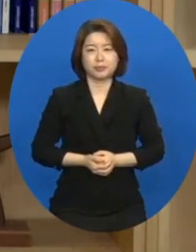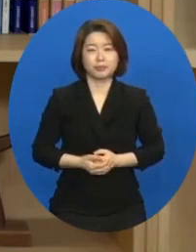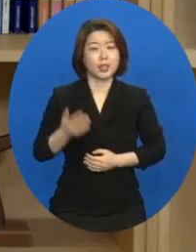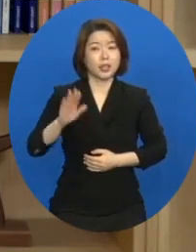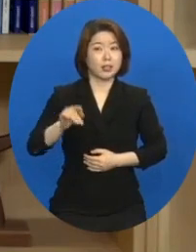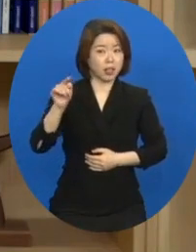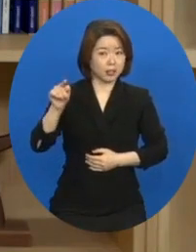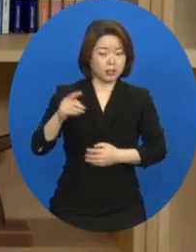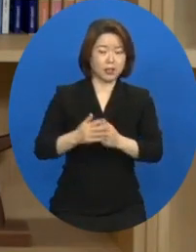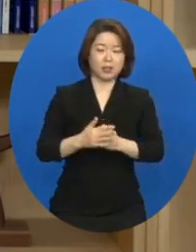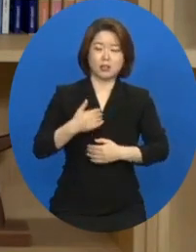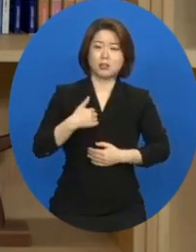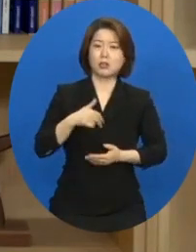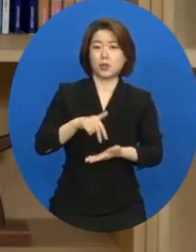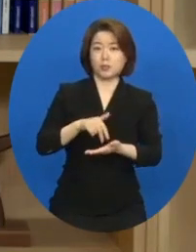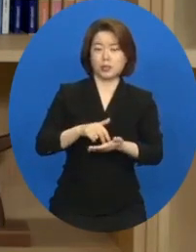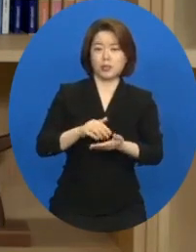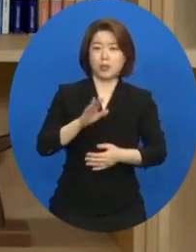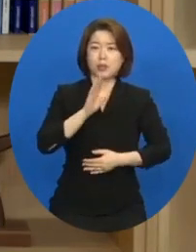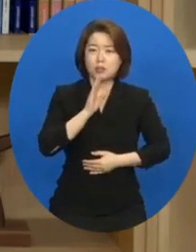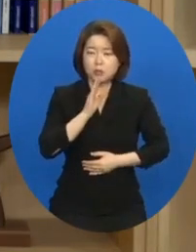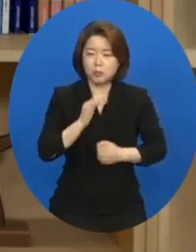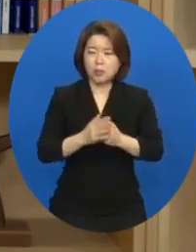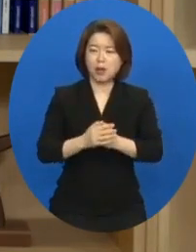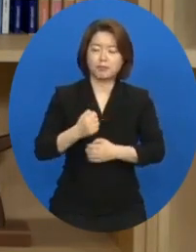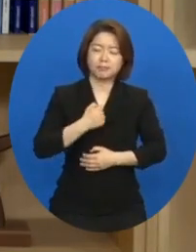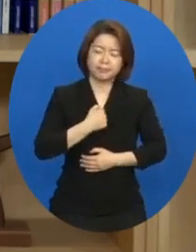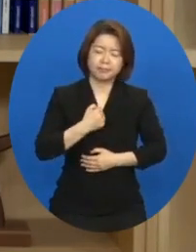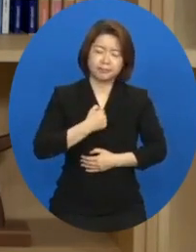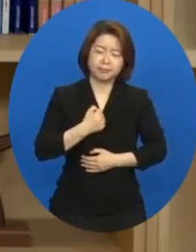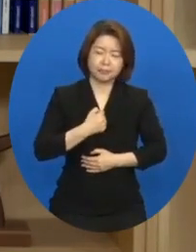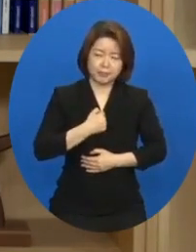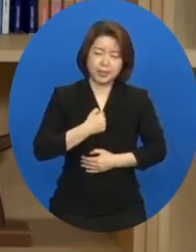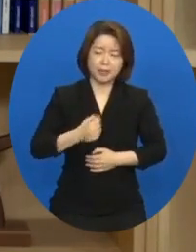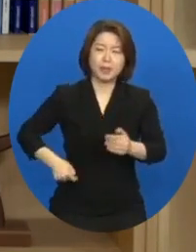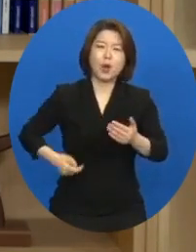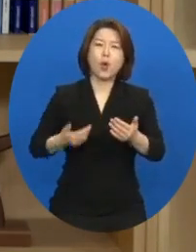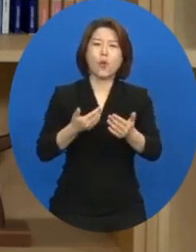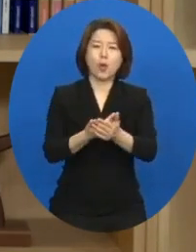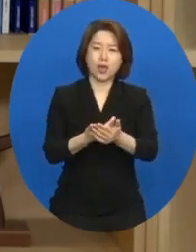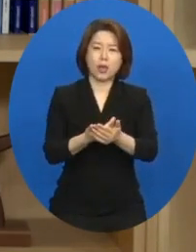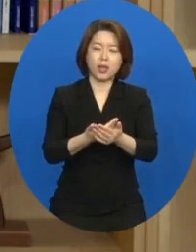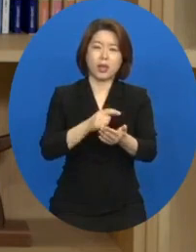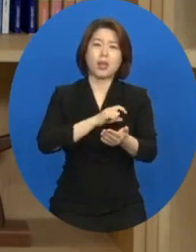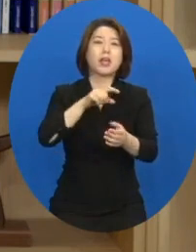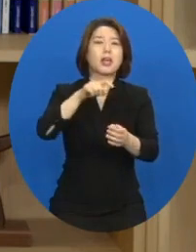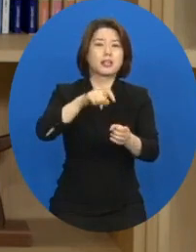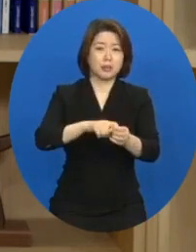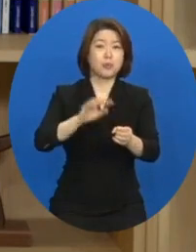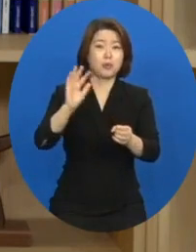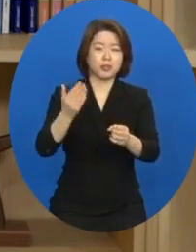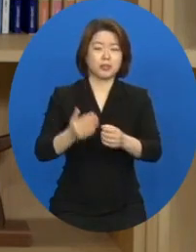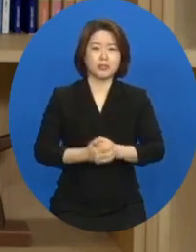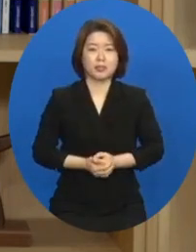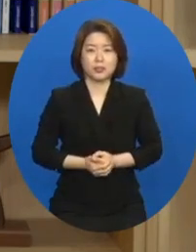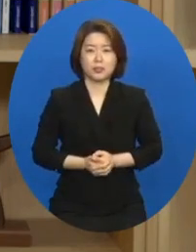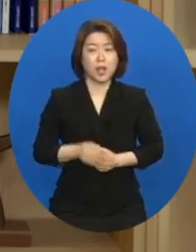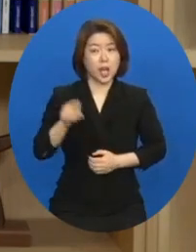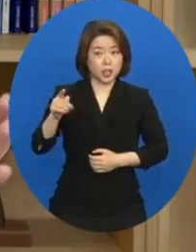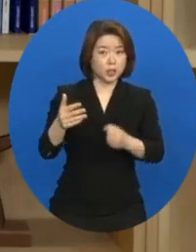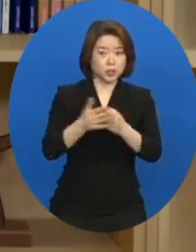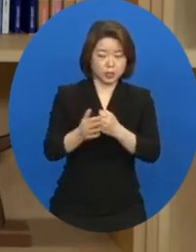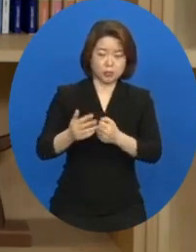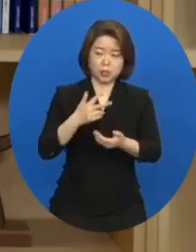근데 그게 저에게 있어서 참 애틋하고 1 정말 회개할 제목 였습니다 그것땜에